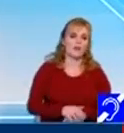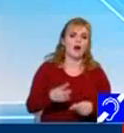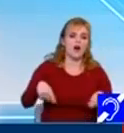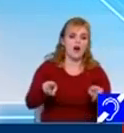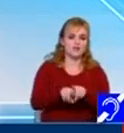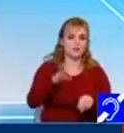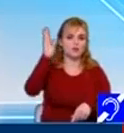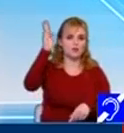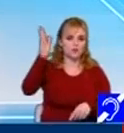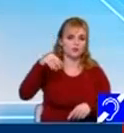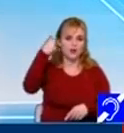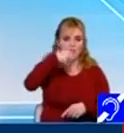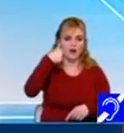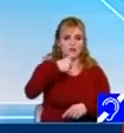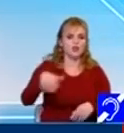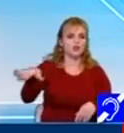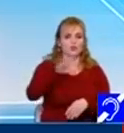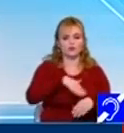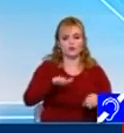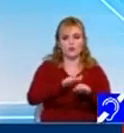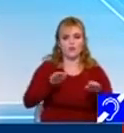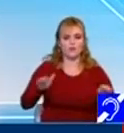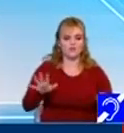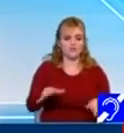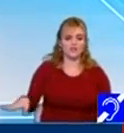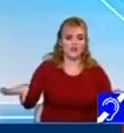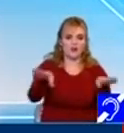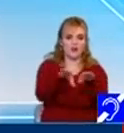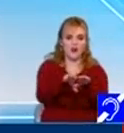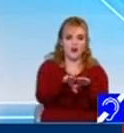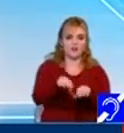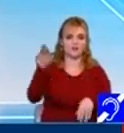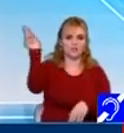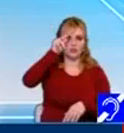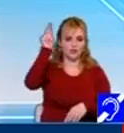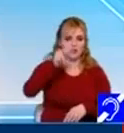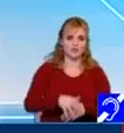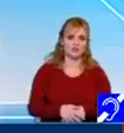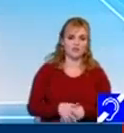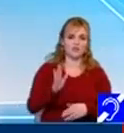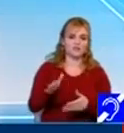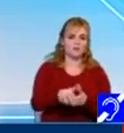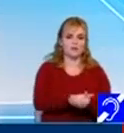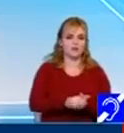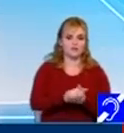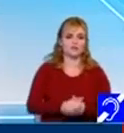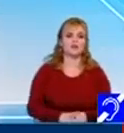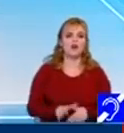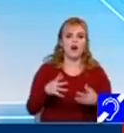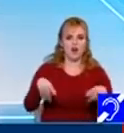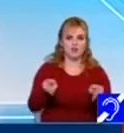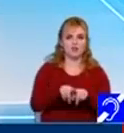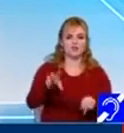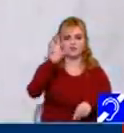încât în următorii ani toți copiii să aibă acces egal la studii într-un sistem educațional prietenos, la fel ca în